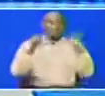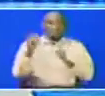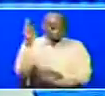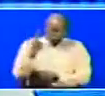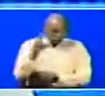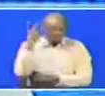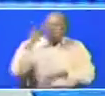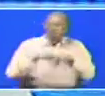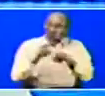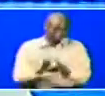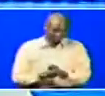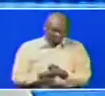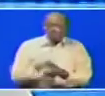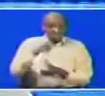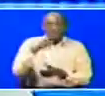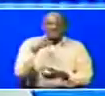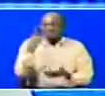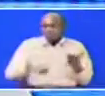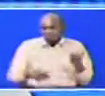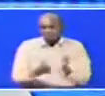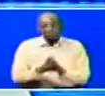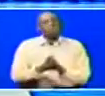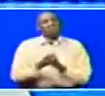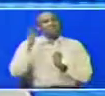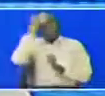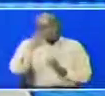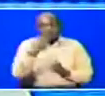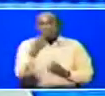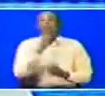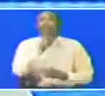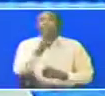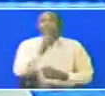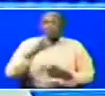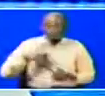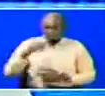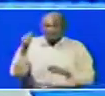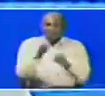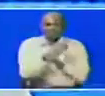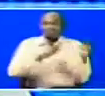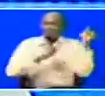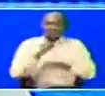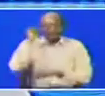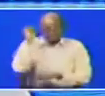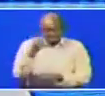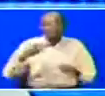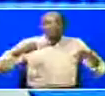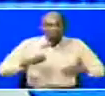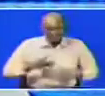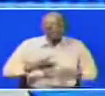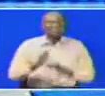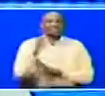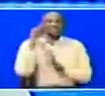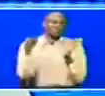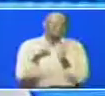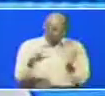awamu ya pili, huku ikipuuzilia mbali hatua ya Uingereza ya kuwaonya raia wake kutosafiri kuja nchini Kenya kwa kuhofia usalama